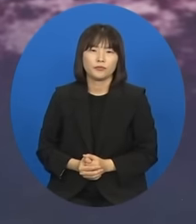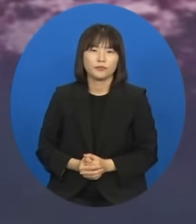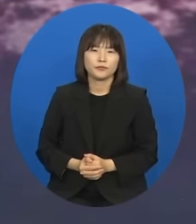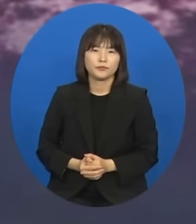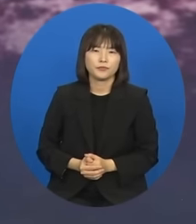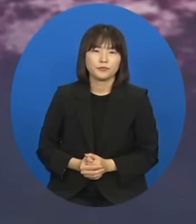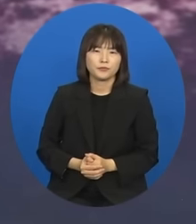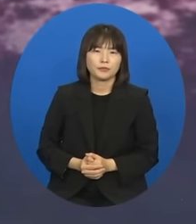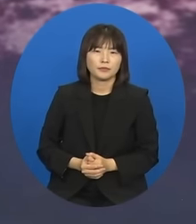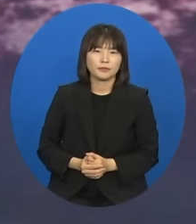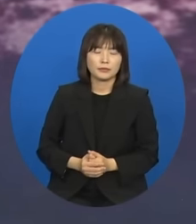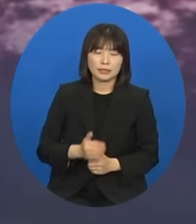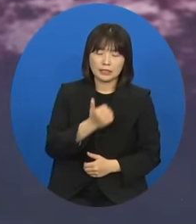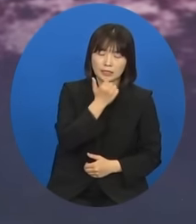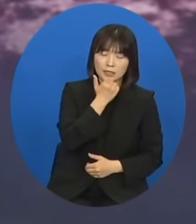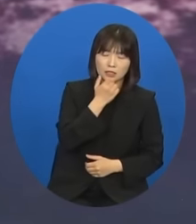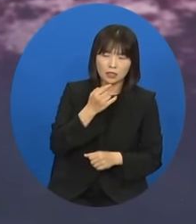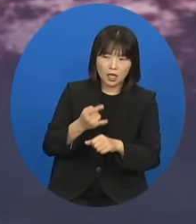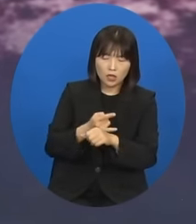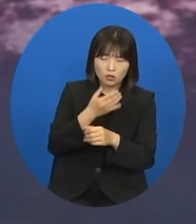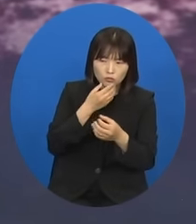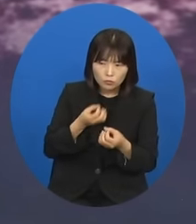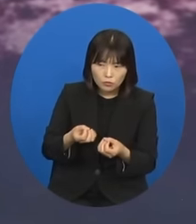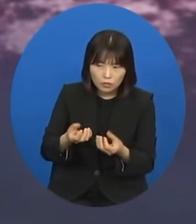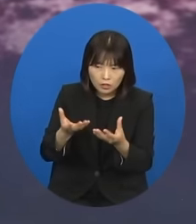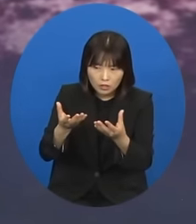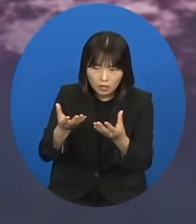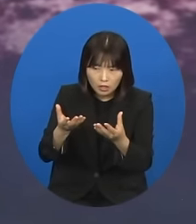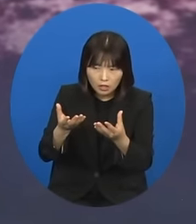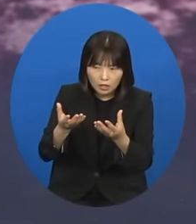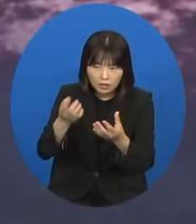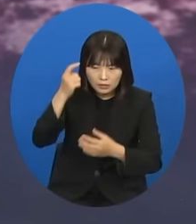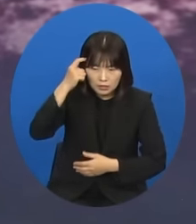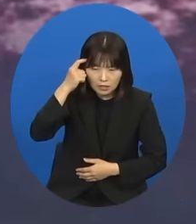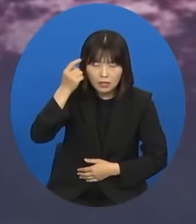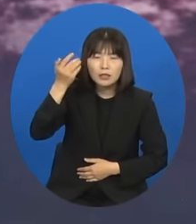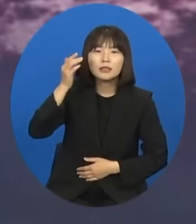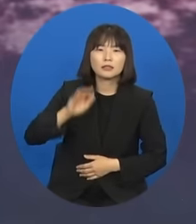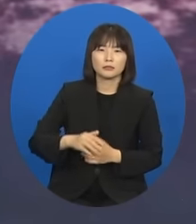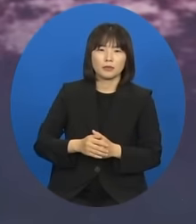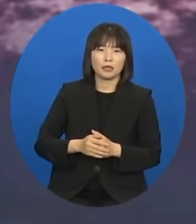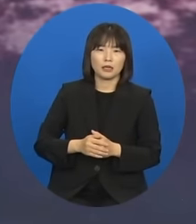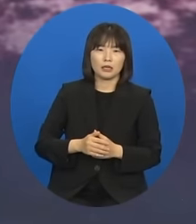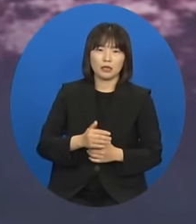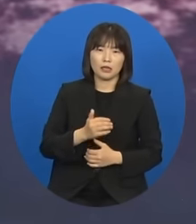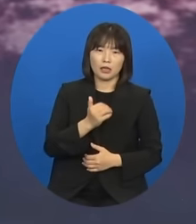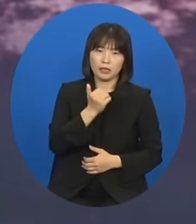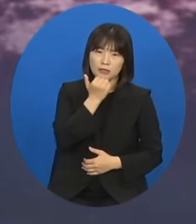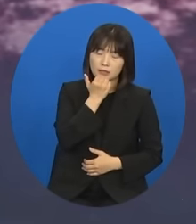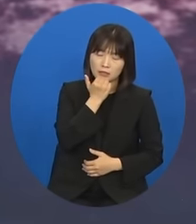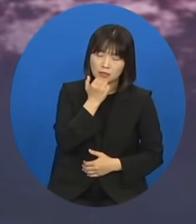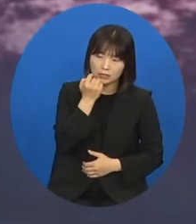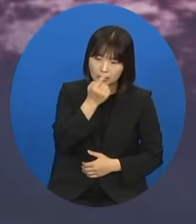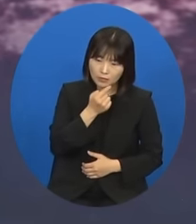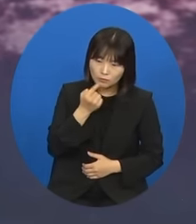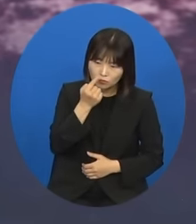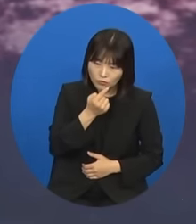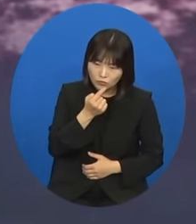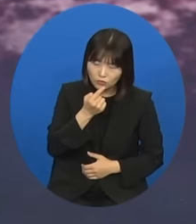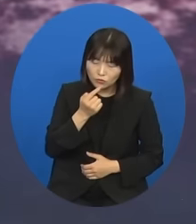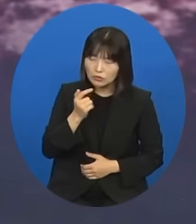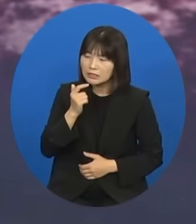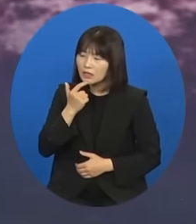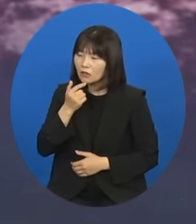에서에게 축복을 한다고 했지만 자기 입술은 자기 입술인데 야곱을 축복을 하고 있는